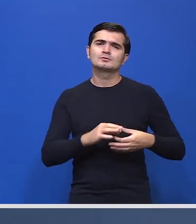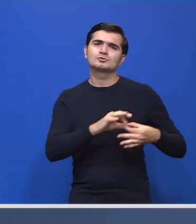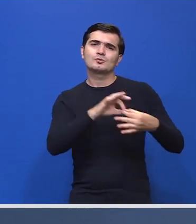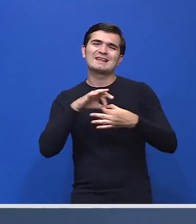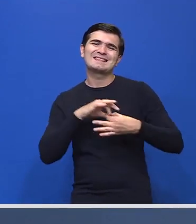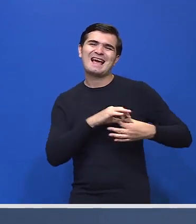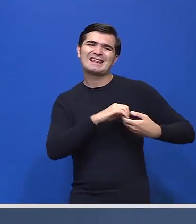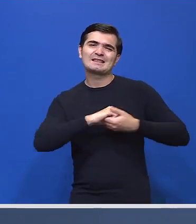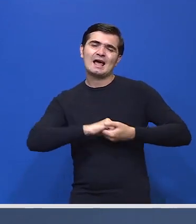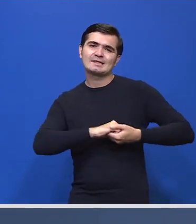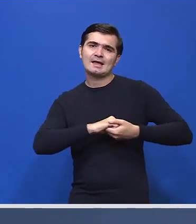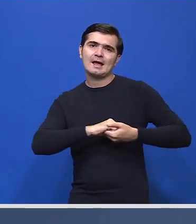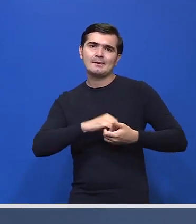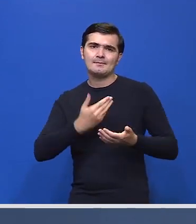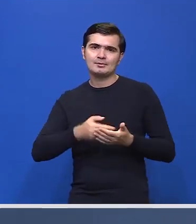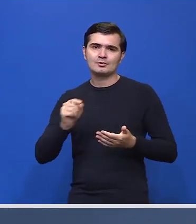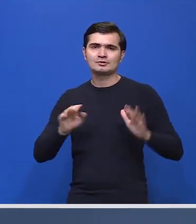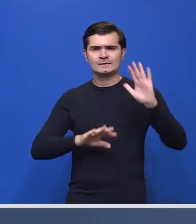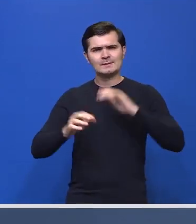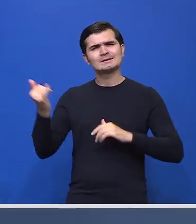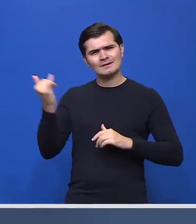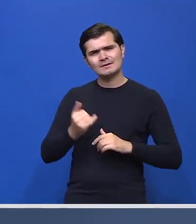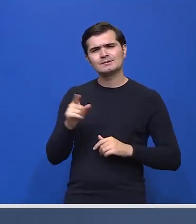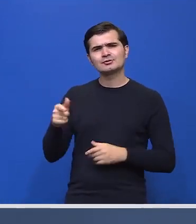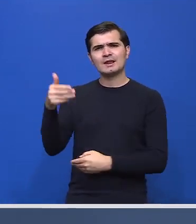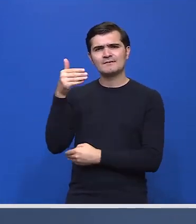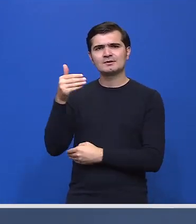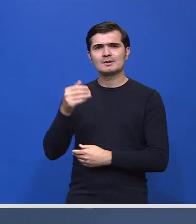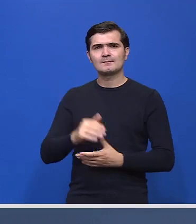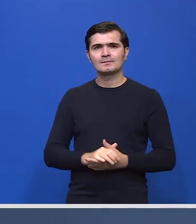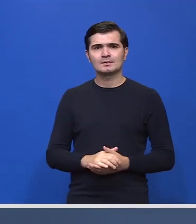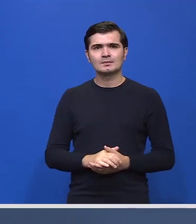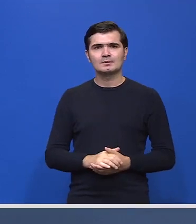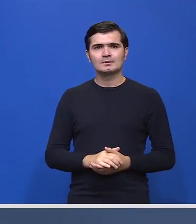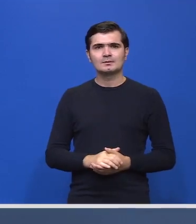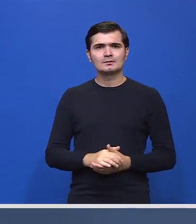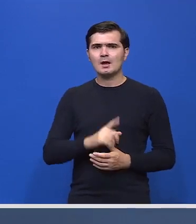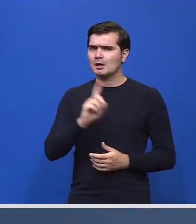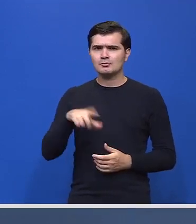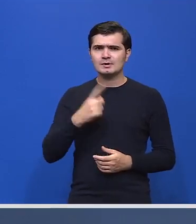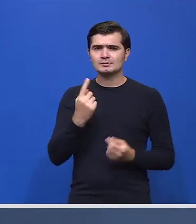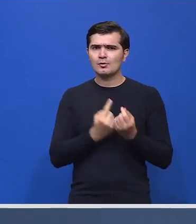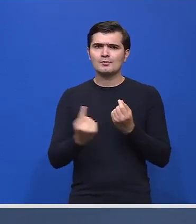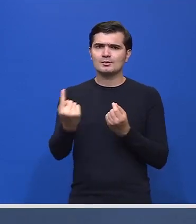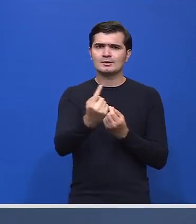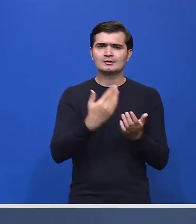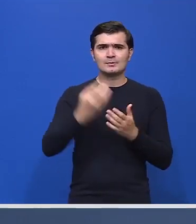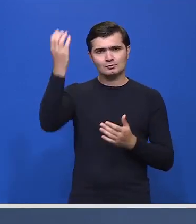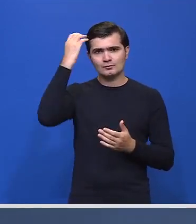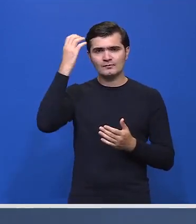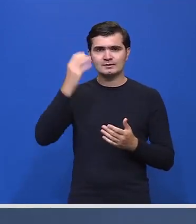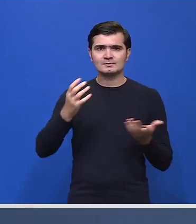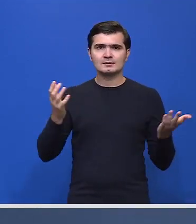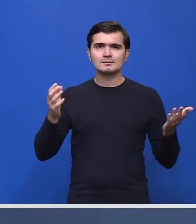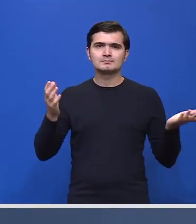solidaritatea, dacă vreți, din perspectiva acestui fenomen, să vină și din partea operatorilor. Descurajarea adicției nu era o prioritate pentru guvern? Dar ea